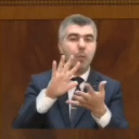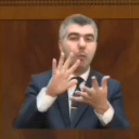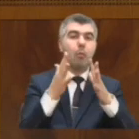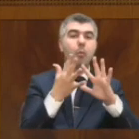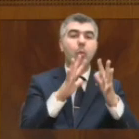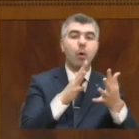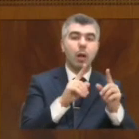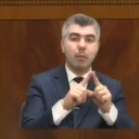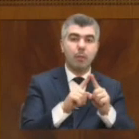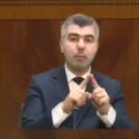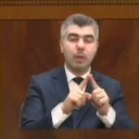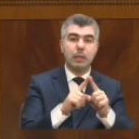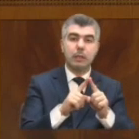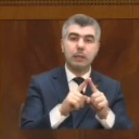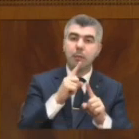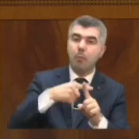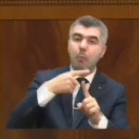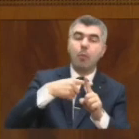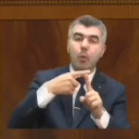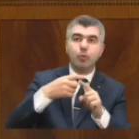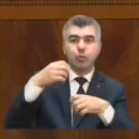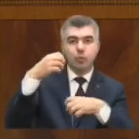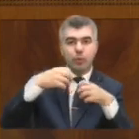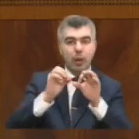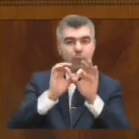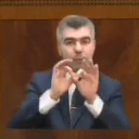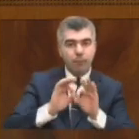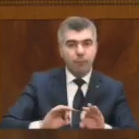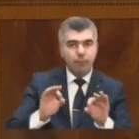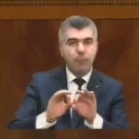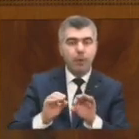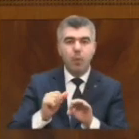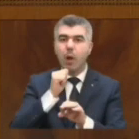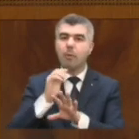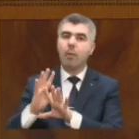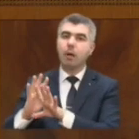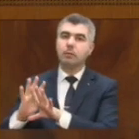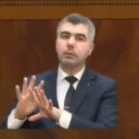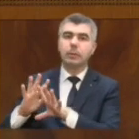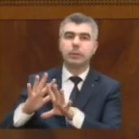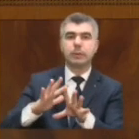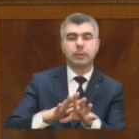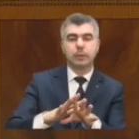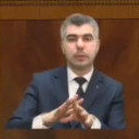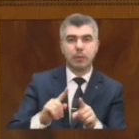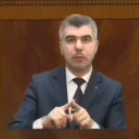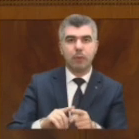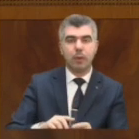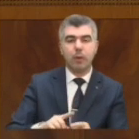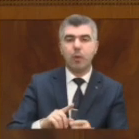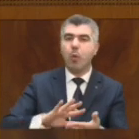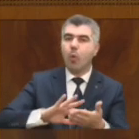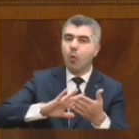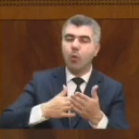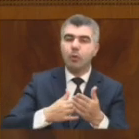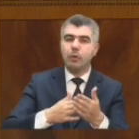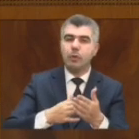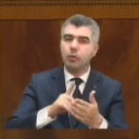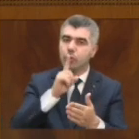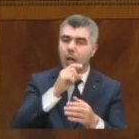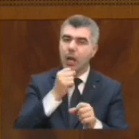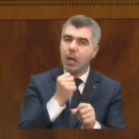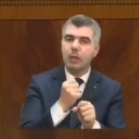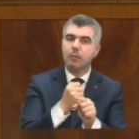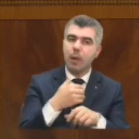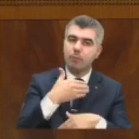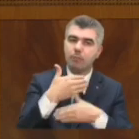غتكون الظواهر القصوى، غيكون الجفاف وغتكون فيضانات قويه، وبالتالي خصنا نكونوا جاهزين لهذا الشيء كله، هذا هو اللي تنشتغلوا